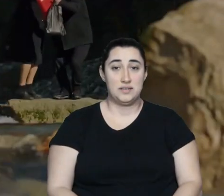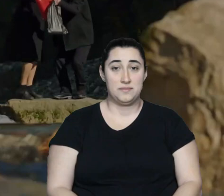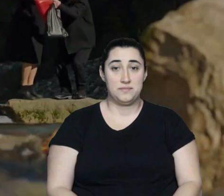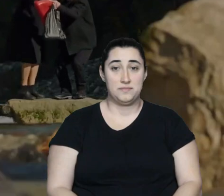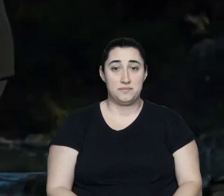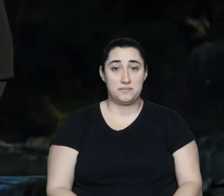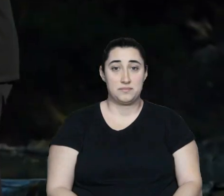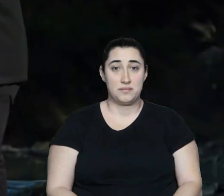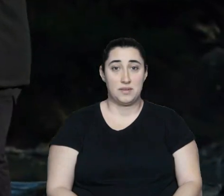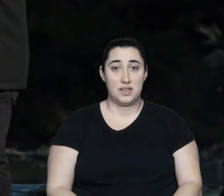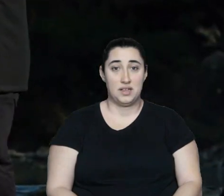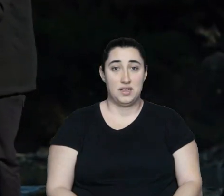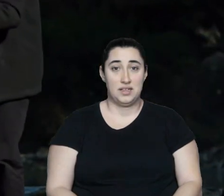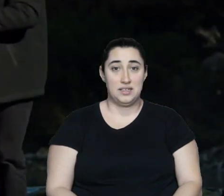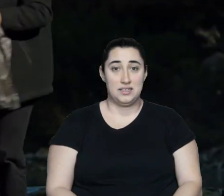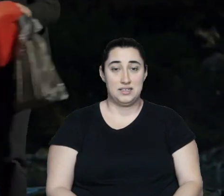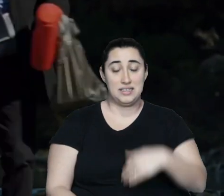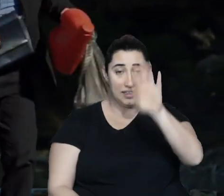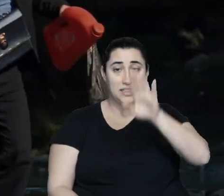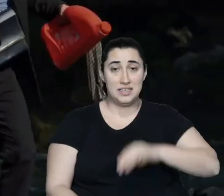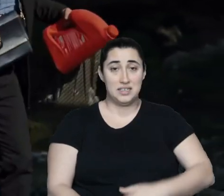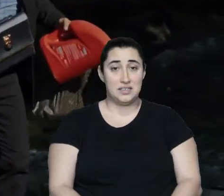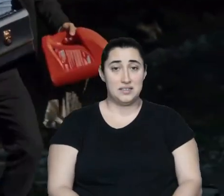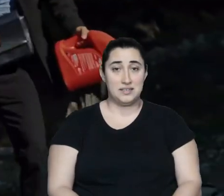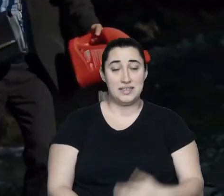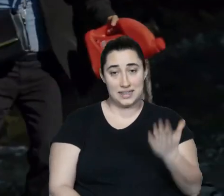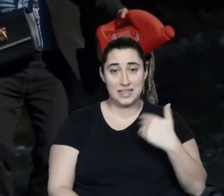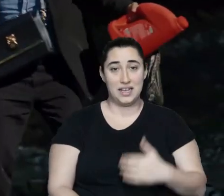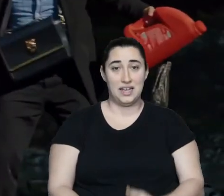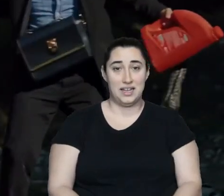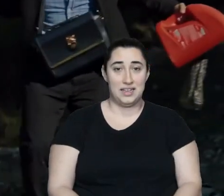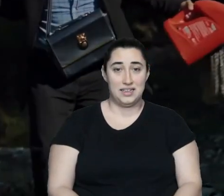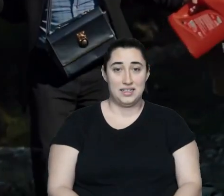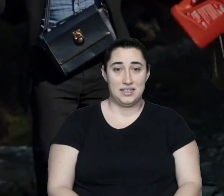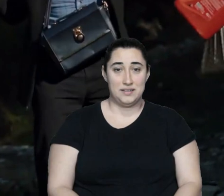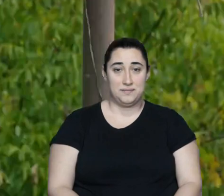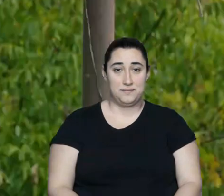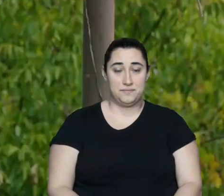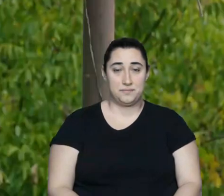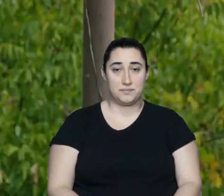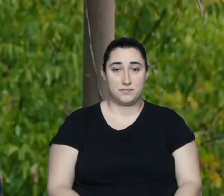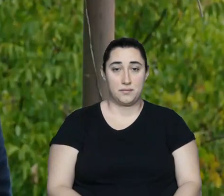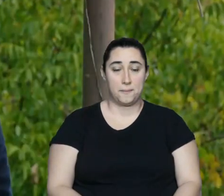Geçti. El ele tutuştular bir saniyeliğine. Git. Gel. Sen şey yapma.